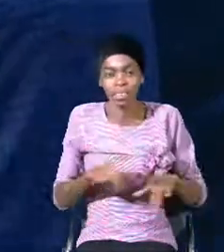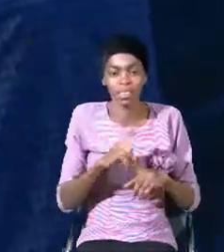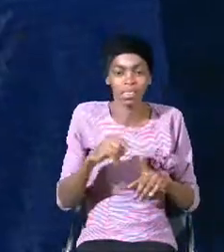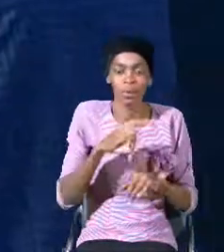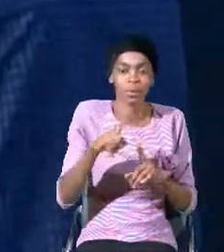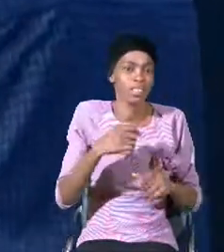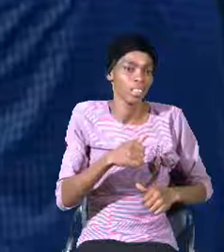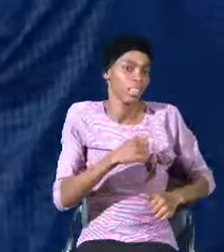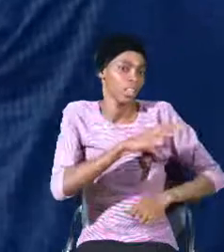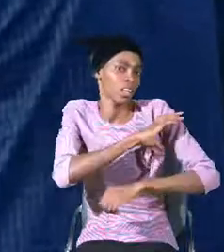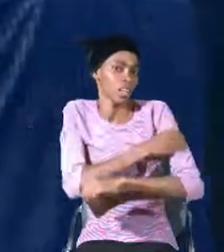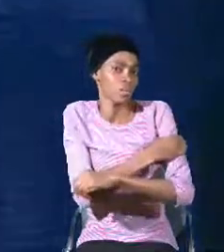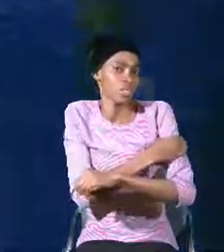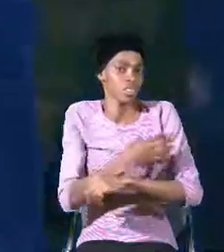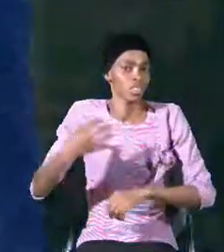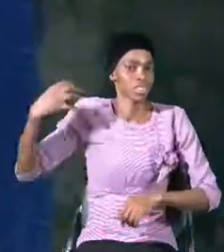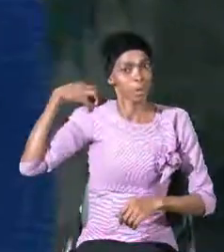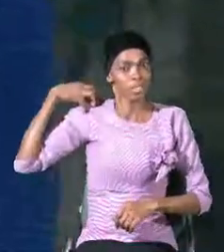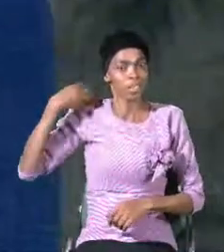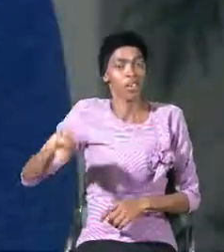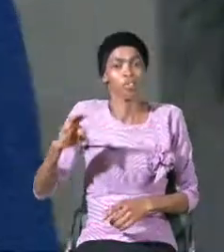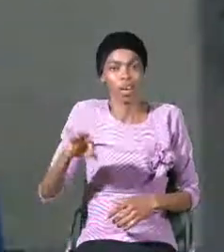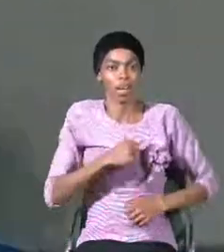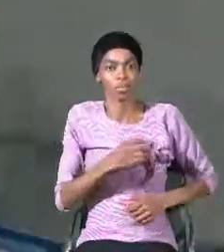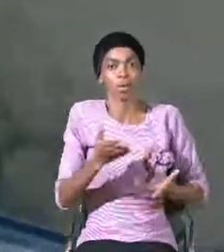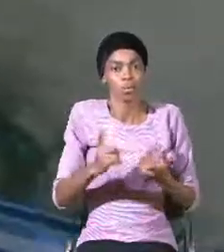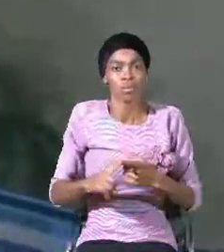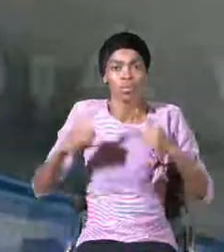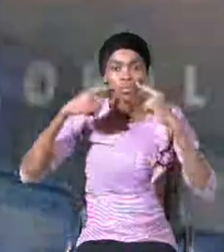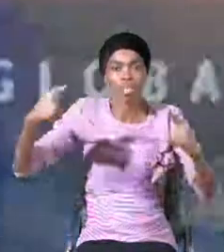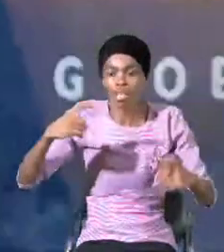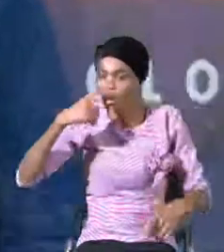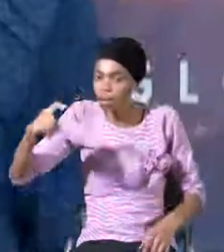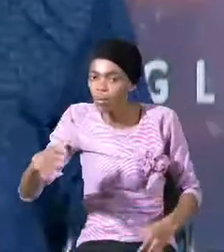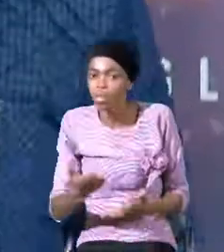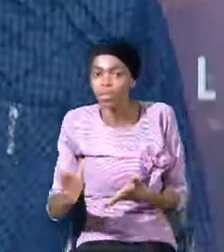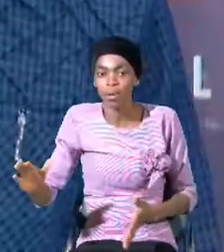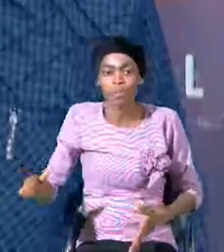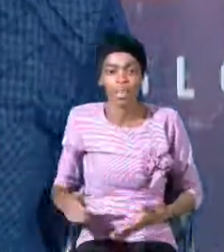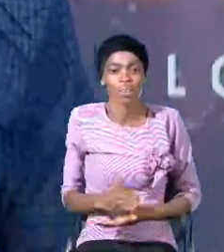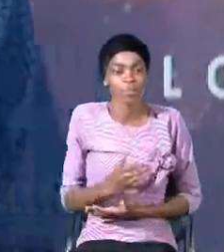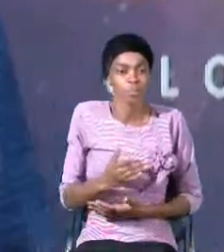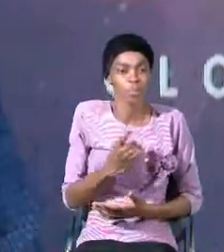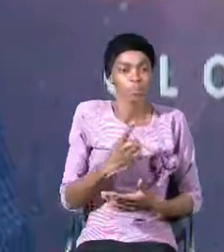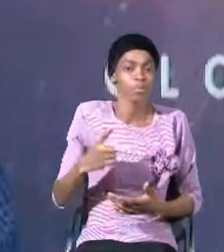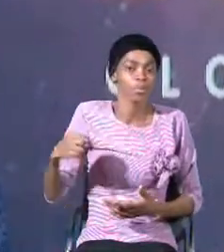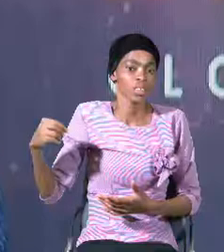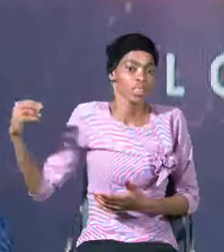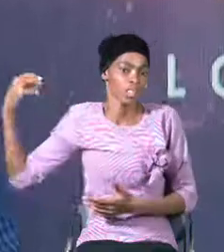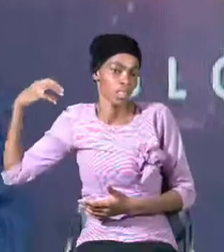Quand le capitaine d'une armée veut décréter quelque chose, le